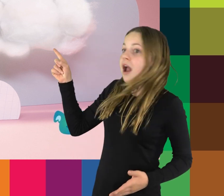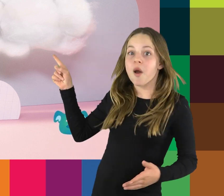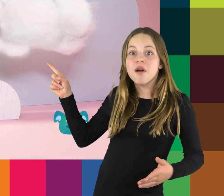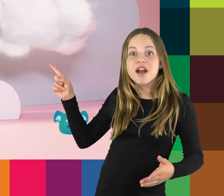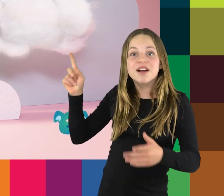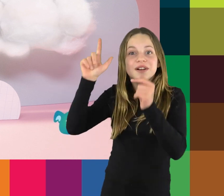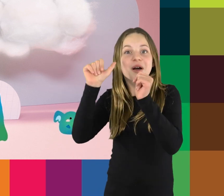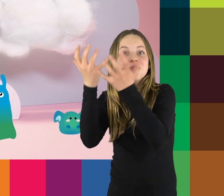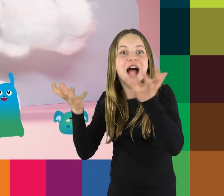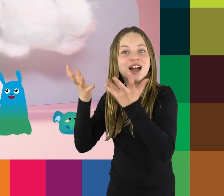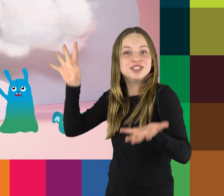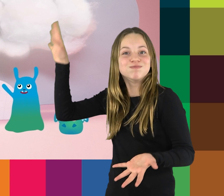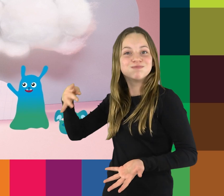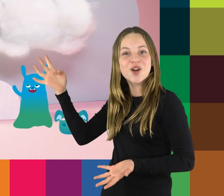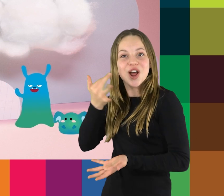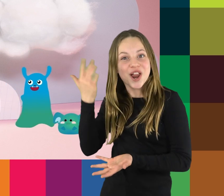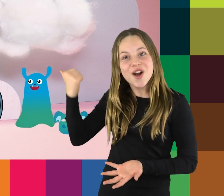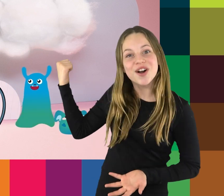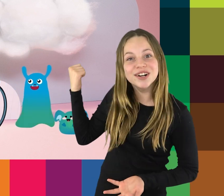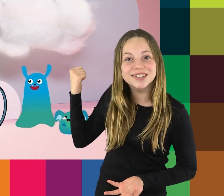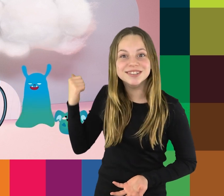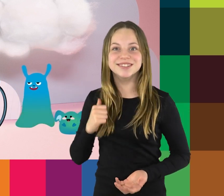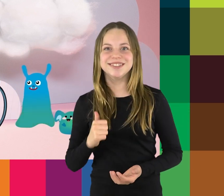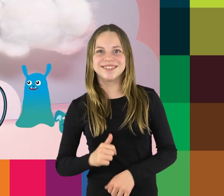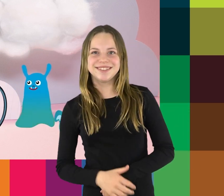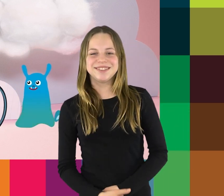J'ai trouvé la couleur sur la nuage.